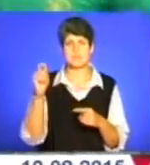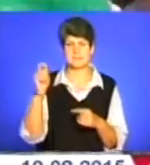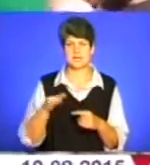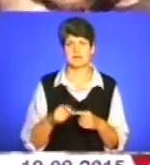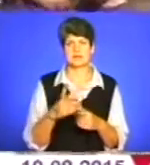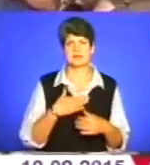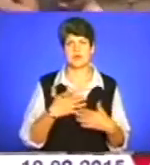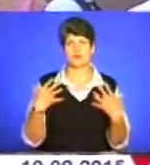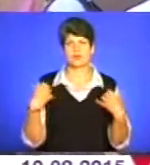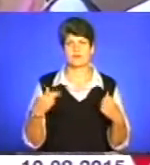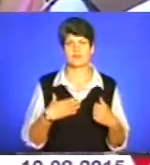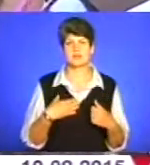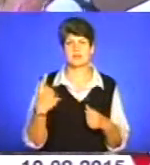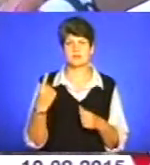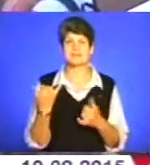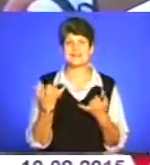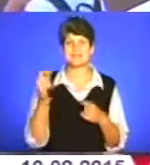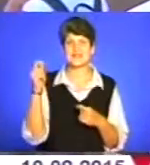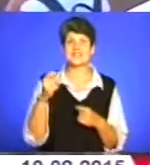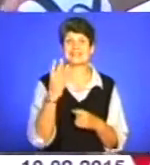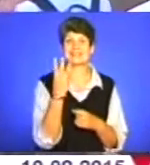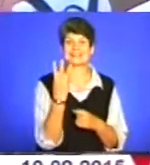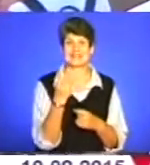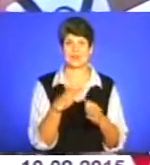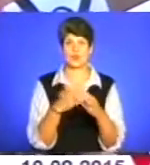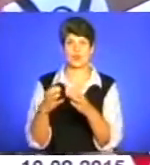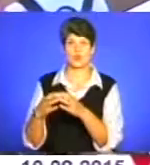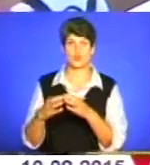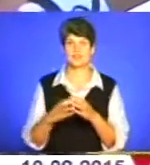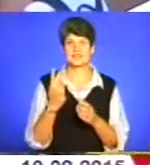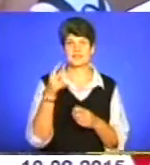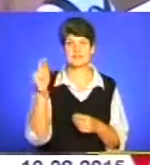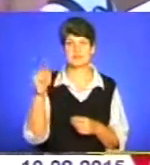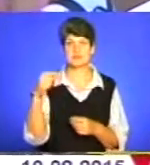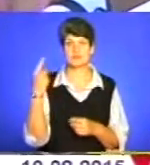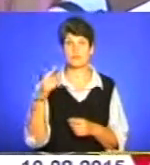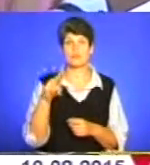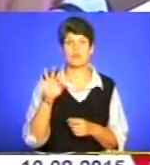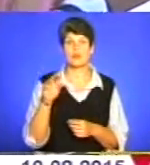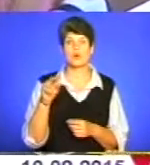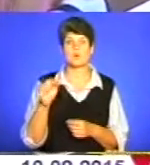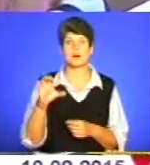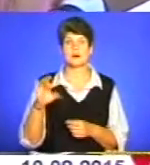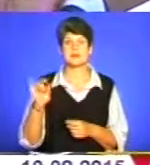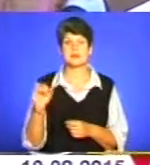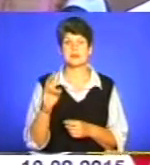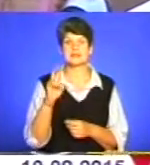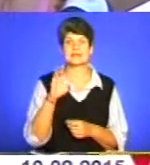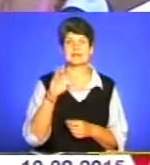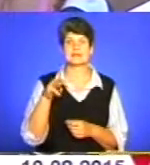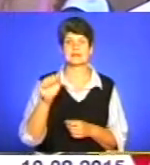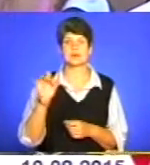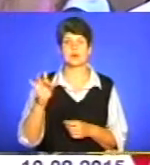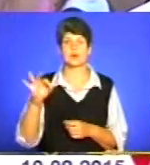наш край. Зараз прибувають таких 3 групи, 2 з Луганської області, зокрема з Попаснянського району та Старобільського, а також